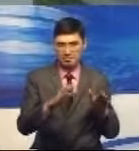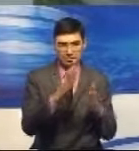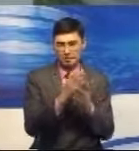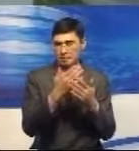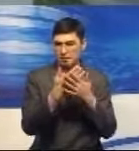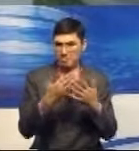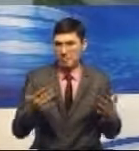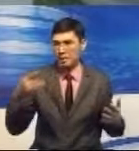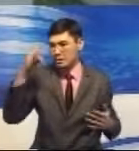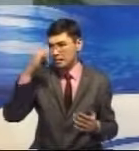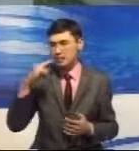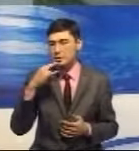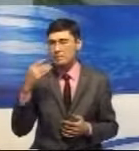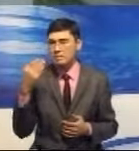салт-дәстүрін